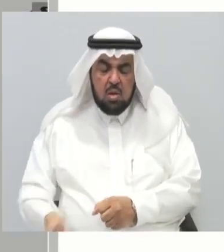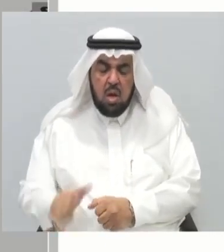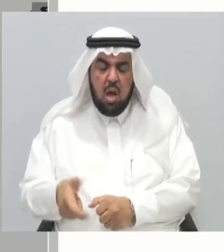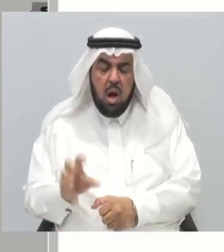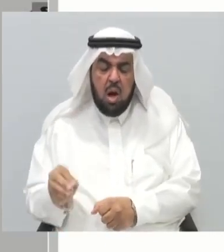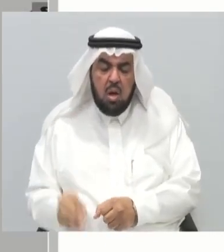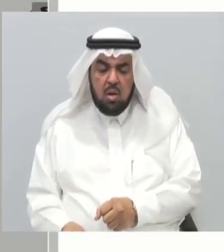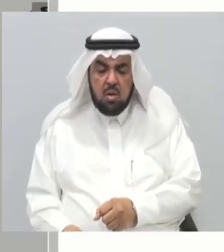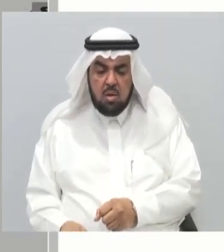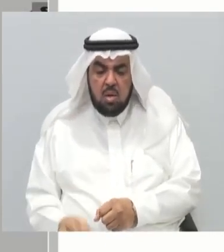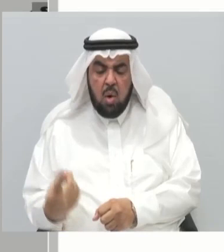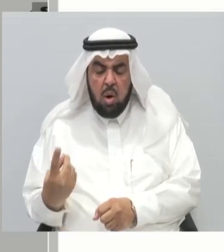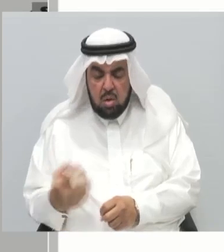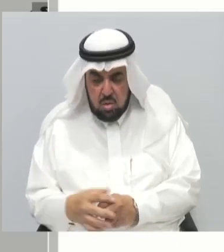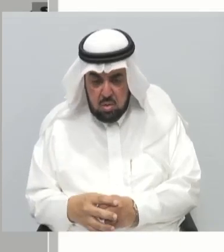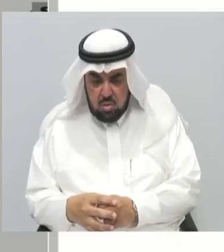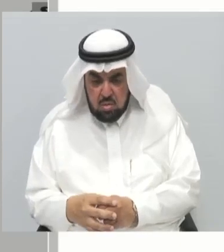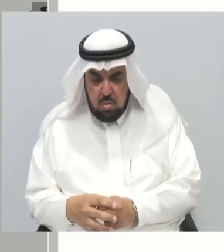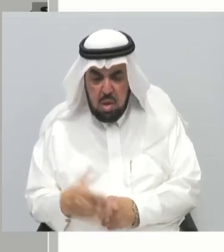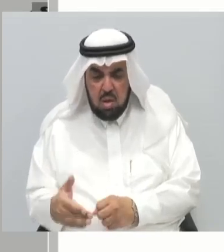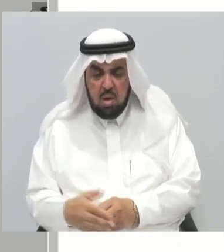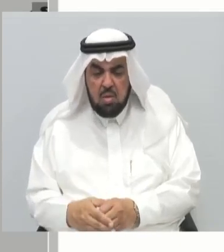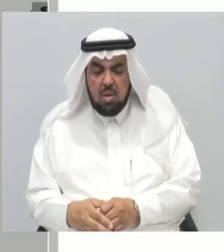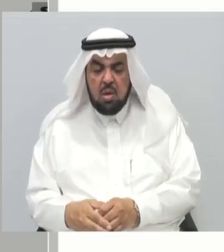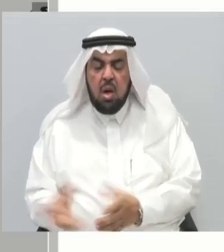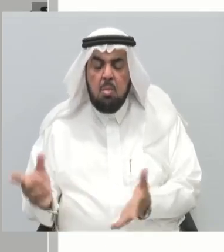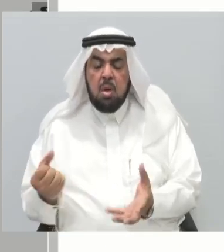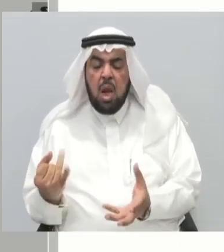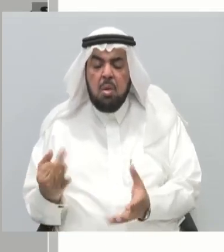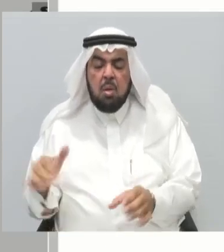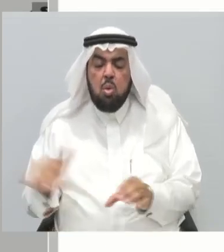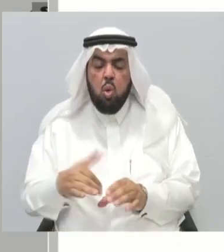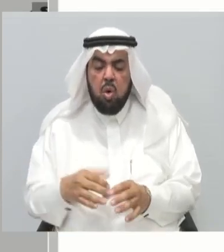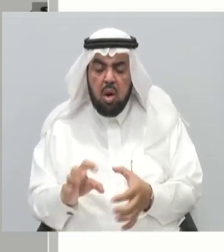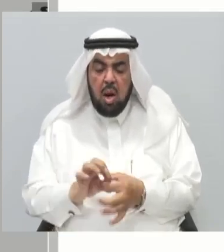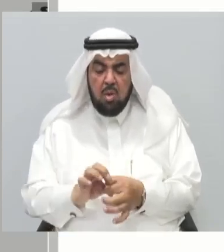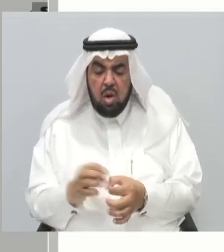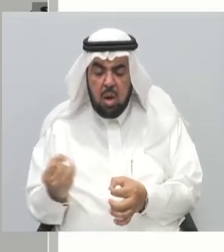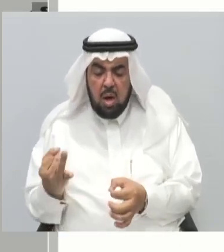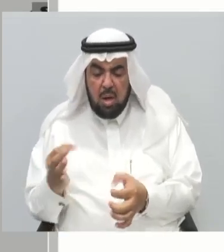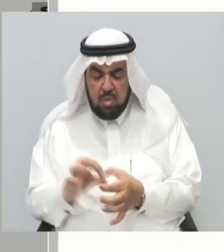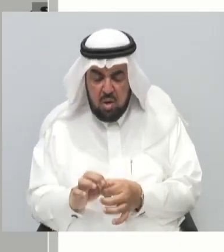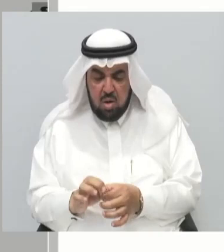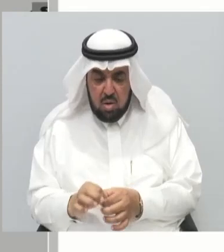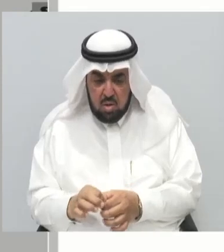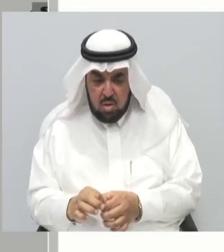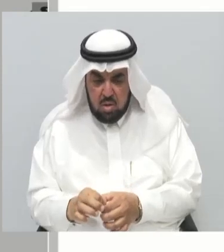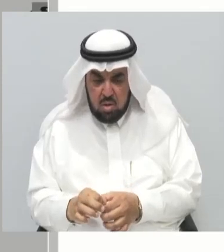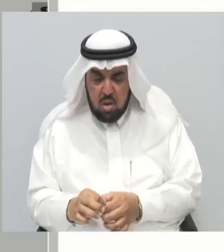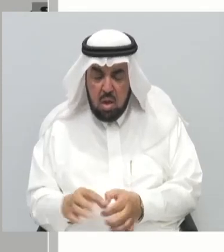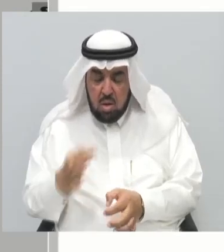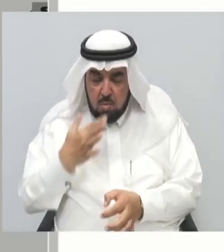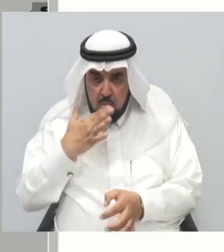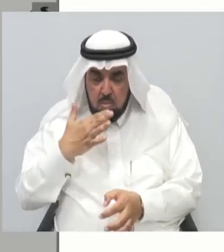اندر سكور 1 بعدها نقوم بكتابه الباسورد نحاول ان نضع باسورد